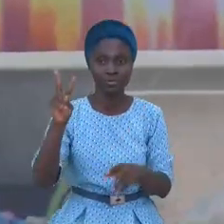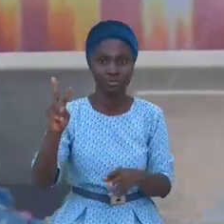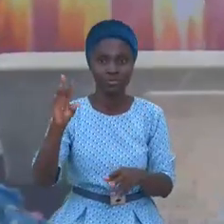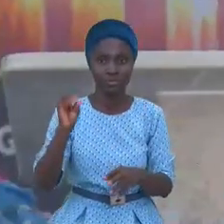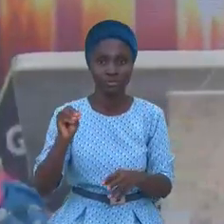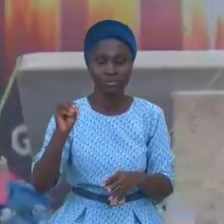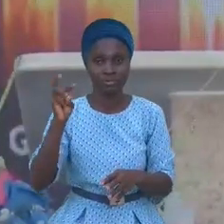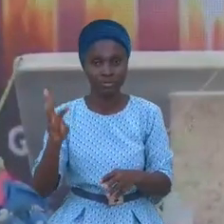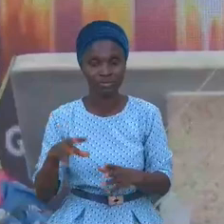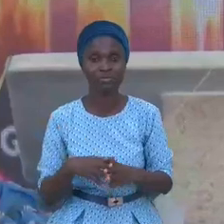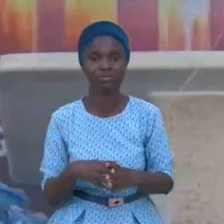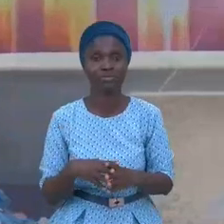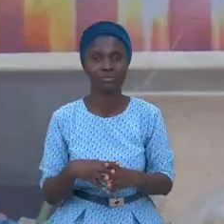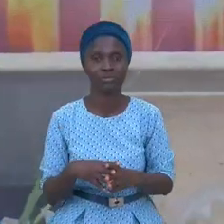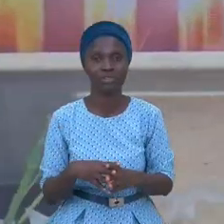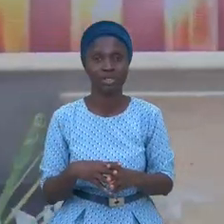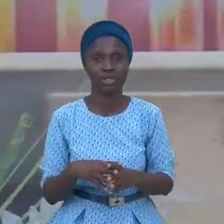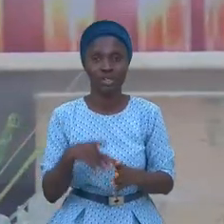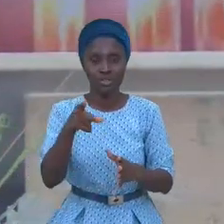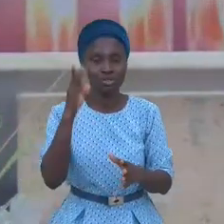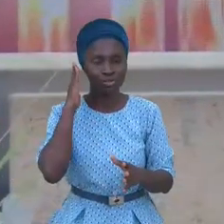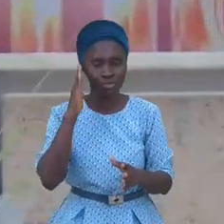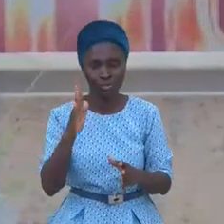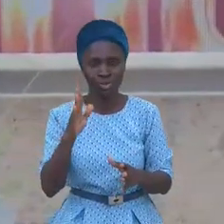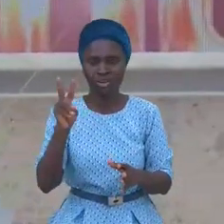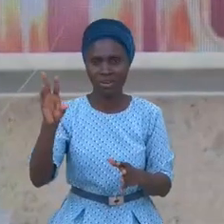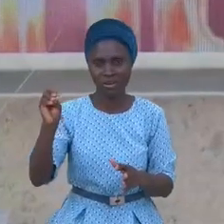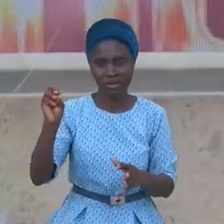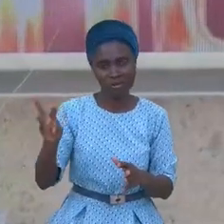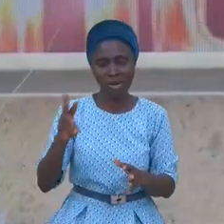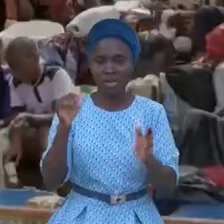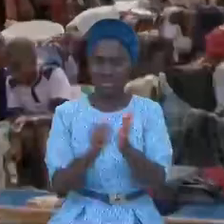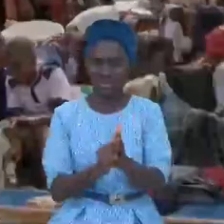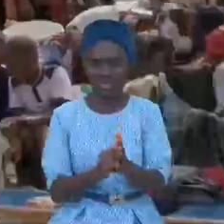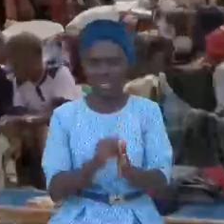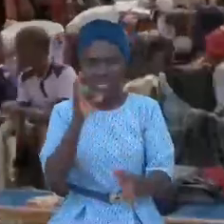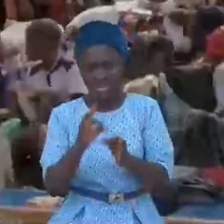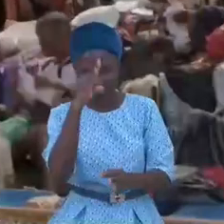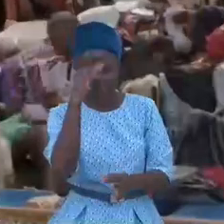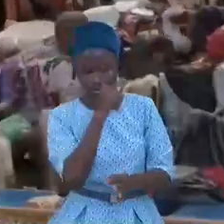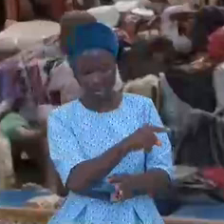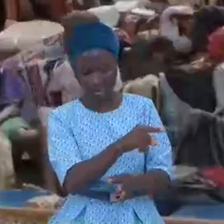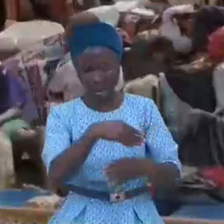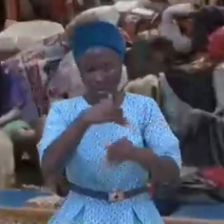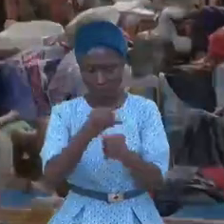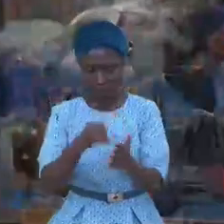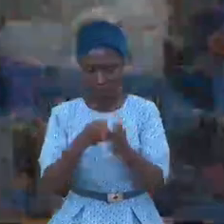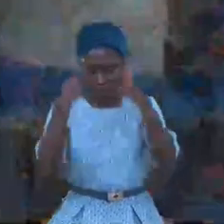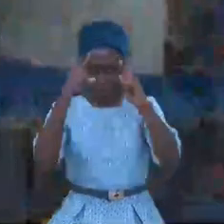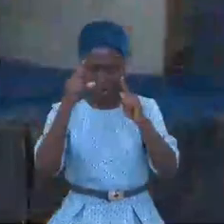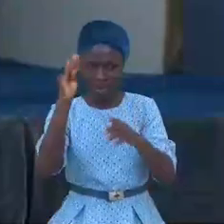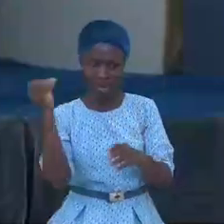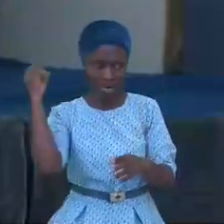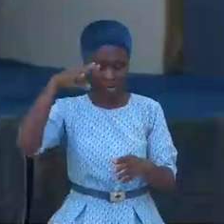Il a fait par la grâce de Dieu, moi, je le ferai. Je vois sa vie et